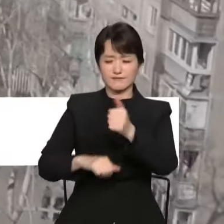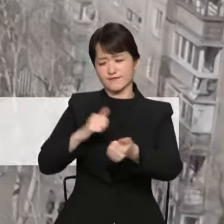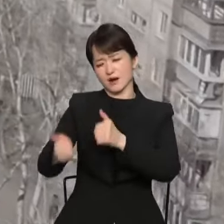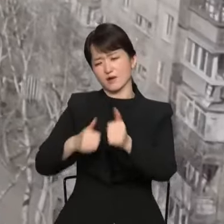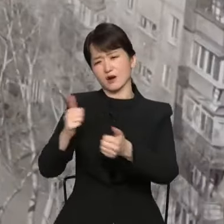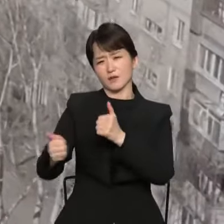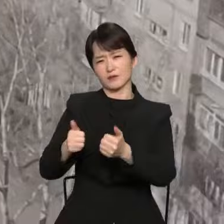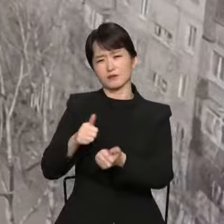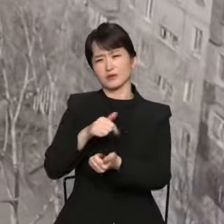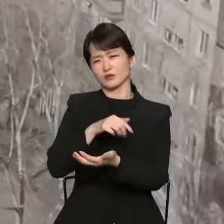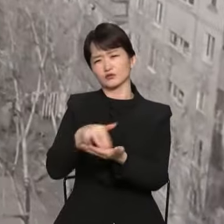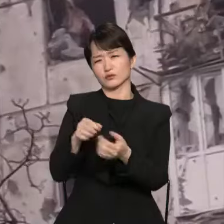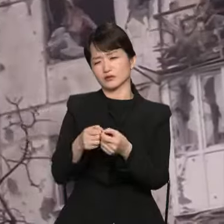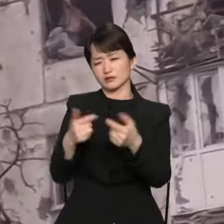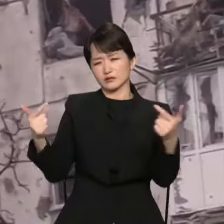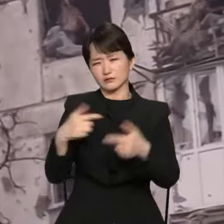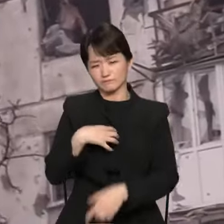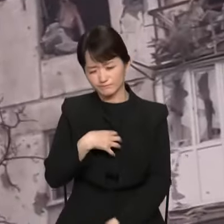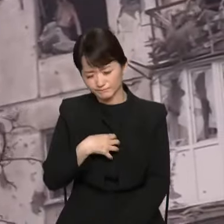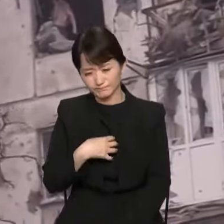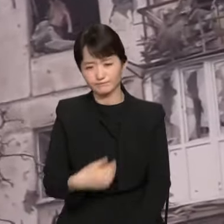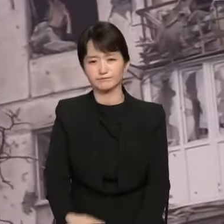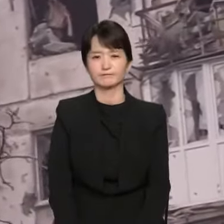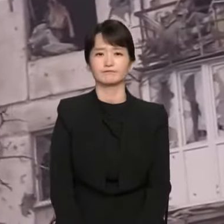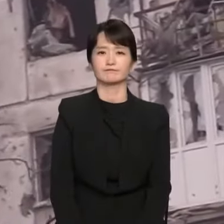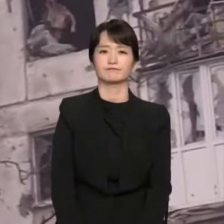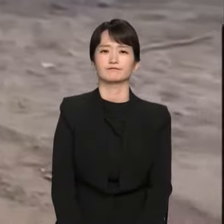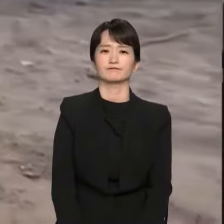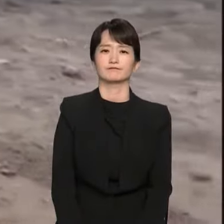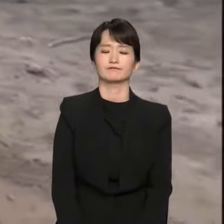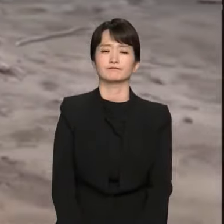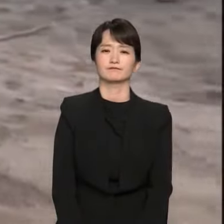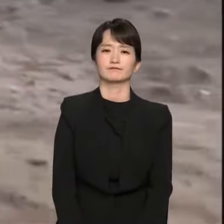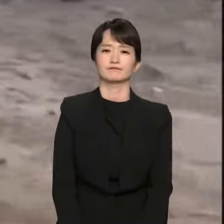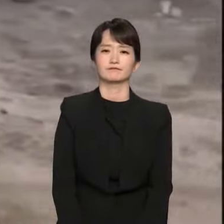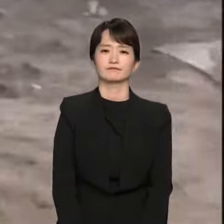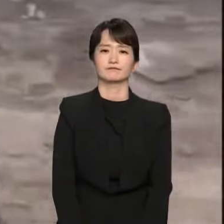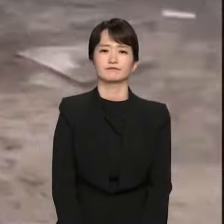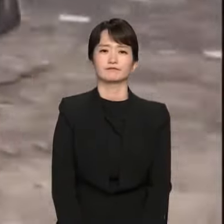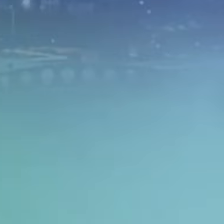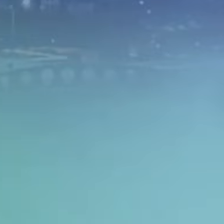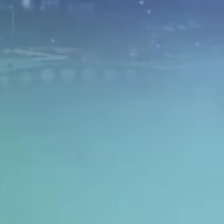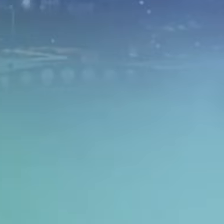죽음을 초래할 거라고 반발했습니다. 워싱턴에서 JTBC 김필규입니다.